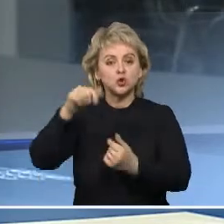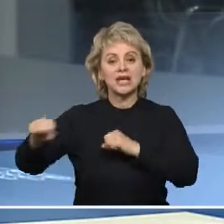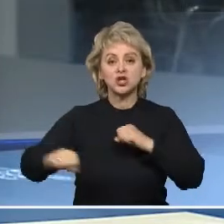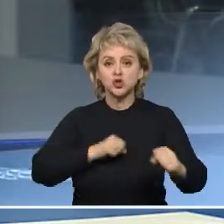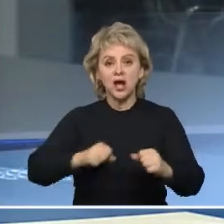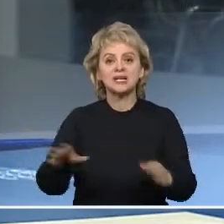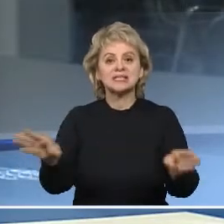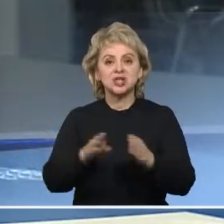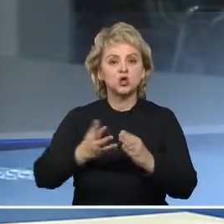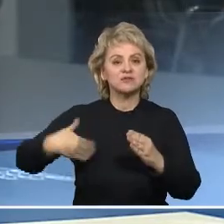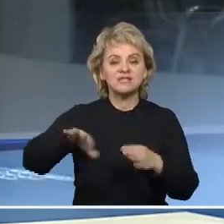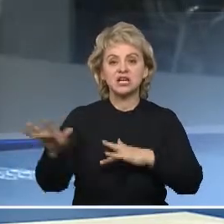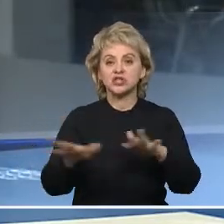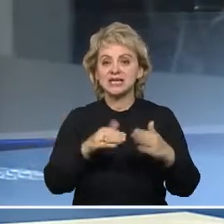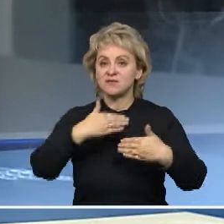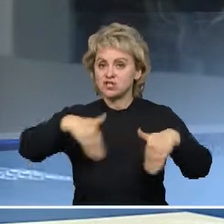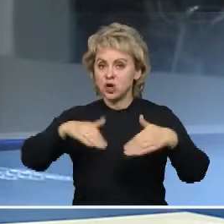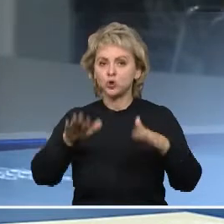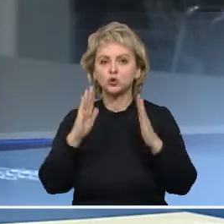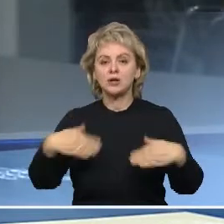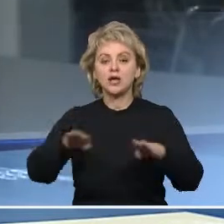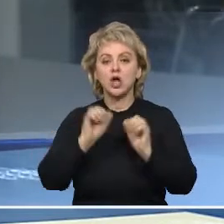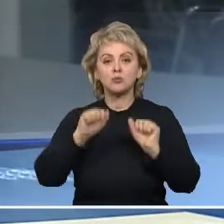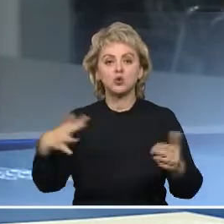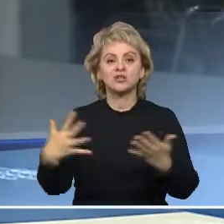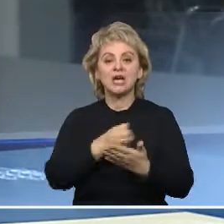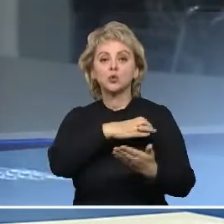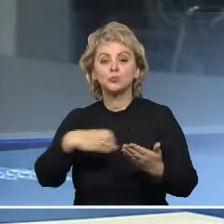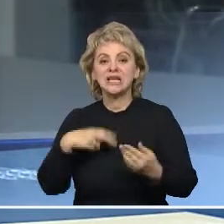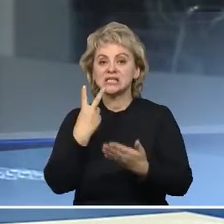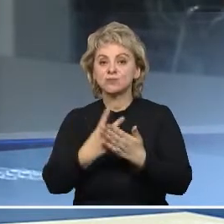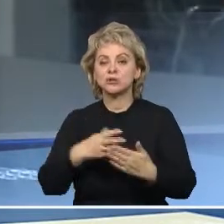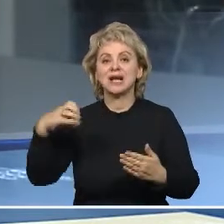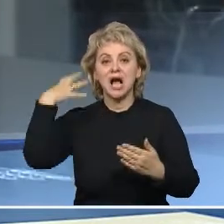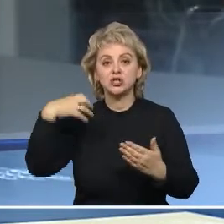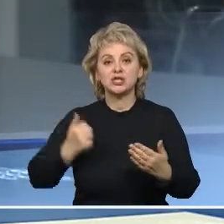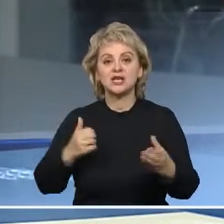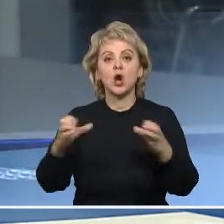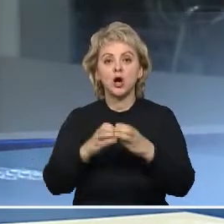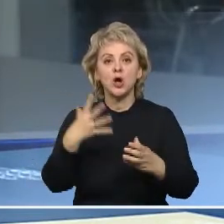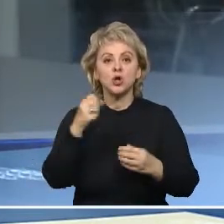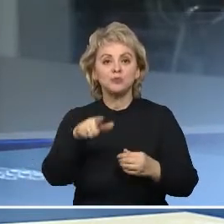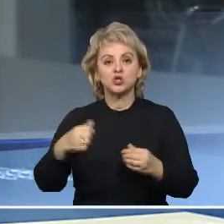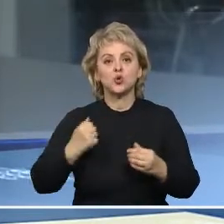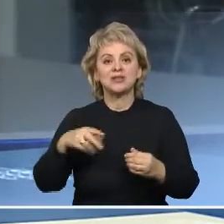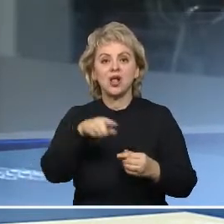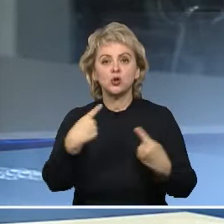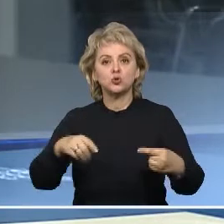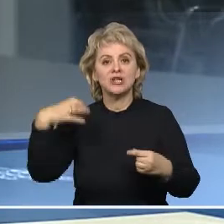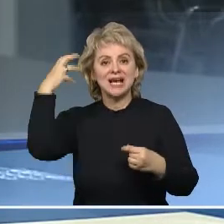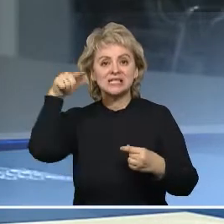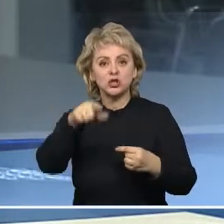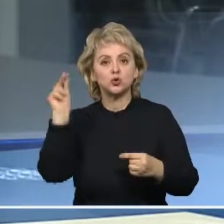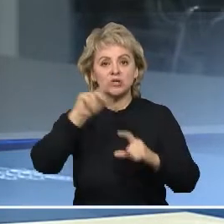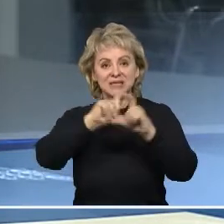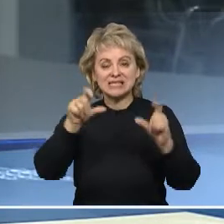Четкость шага и слаженность всех действий в строю. Только так можно выиграть губернаторский смотр кадетских корпусов. 500 кадет из лучших казачьих